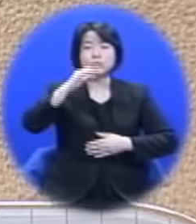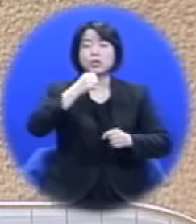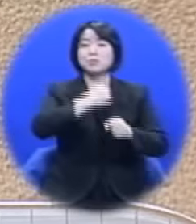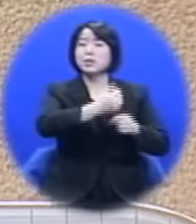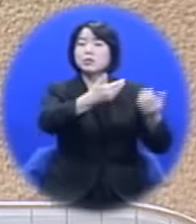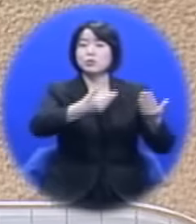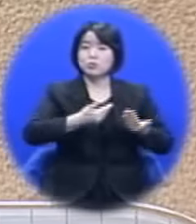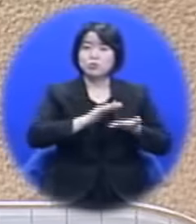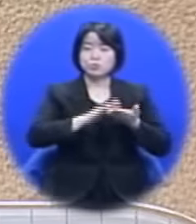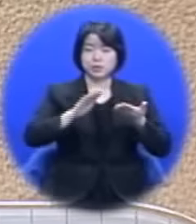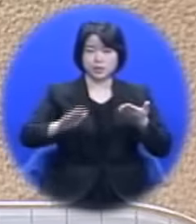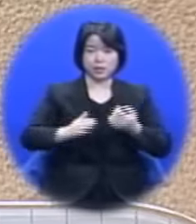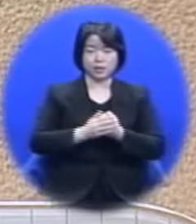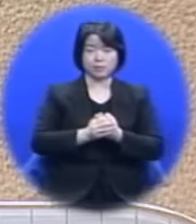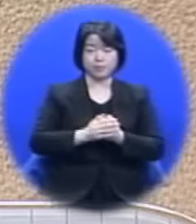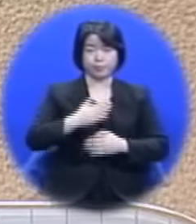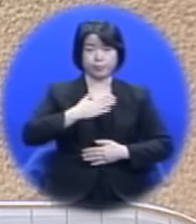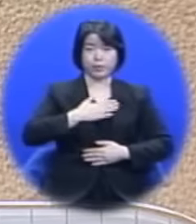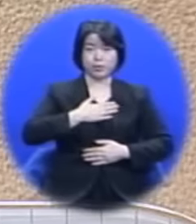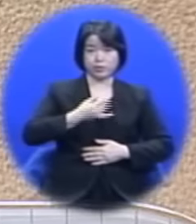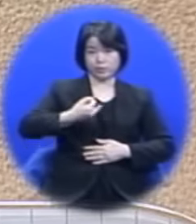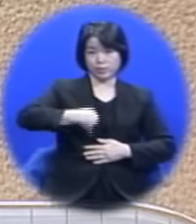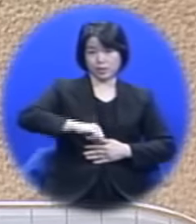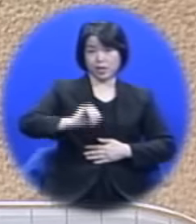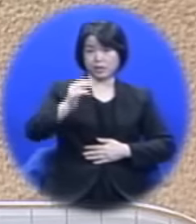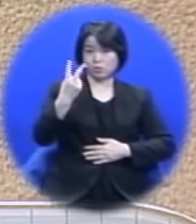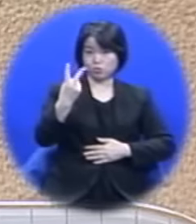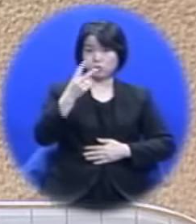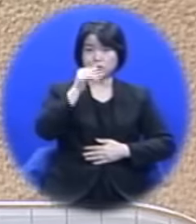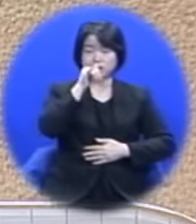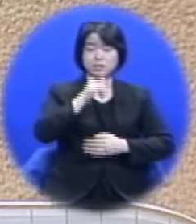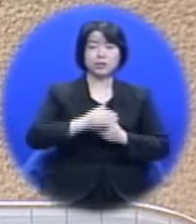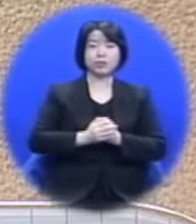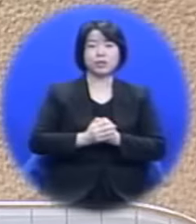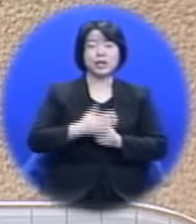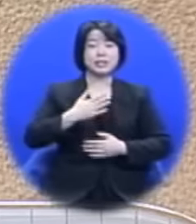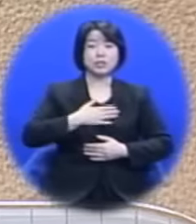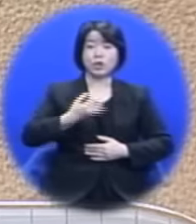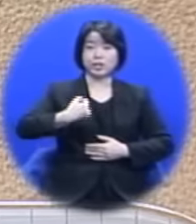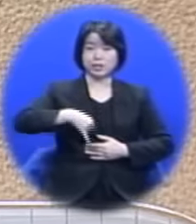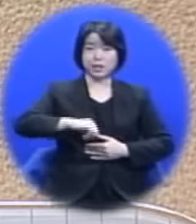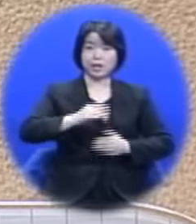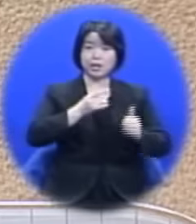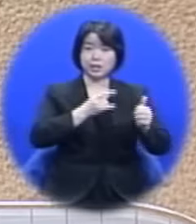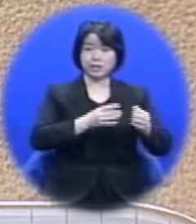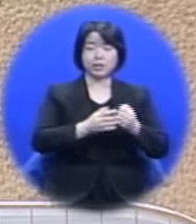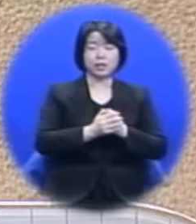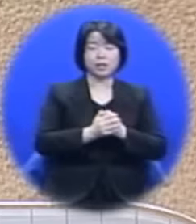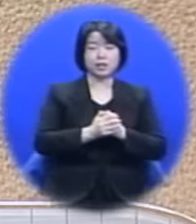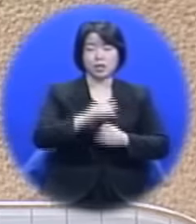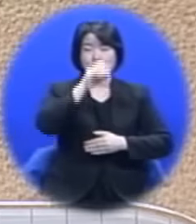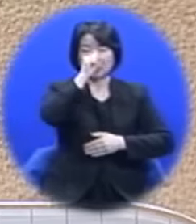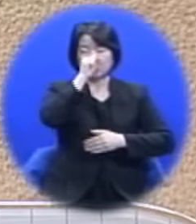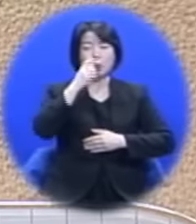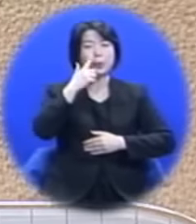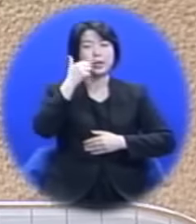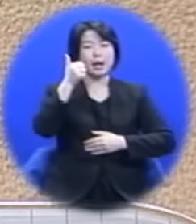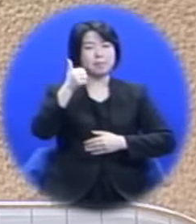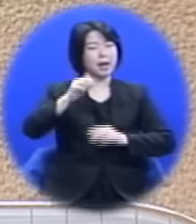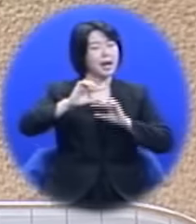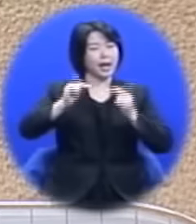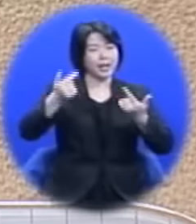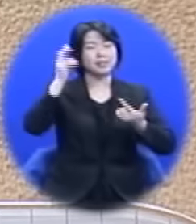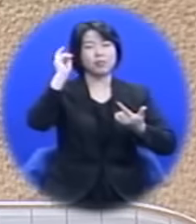겁니다 저는 딸이 둘이 있어요 저는 저희 딸들에게 좋은 아빠는 아니었던 것